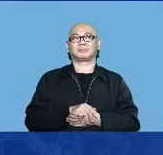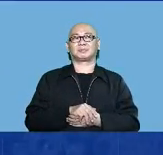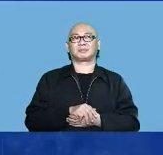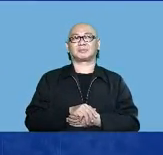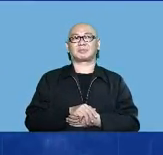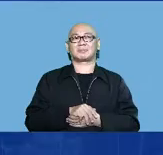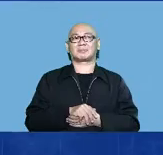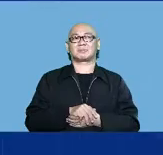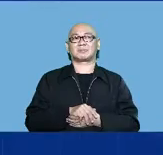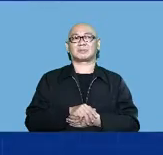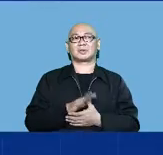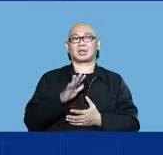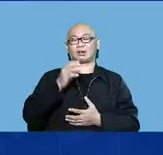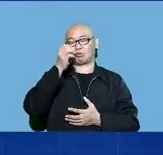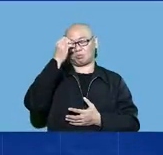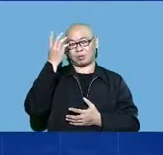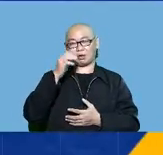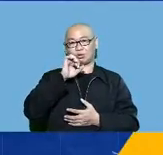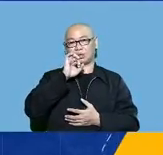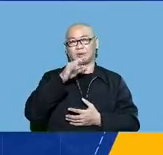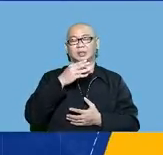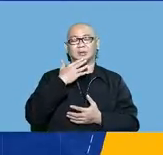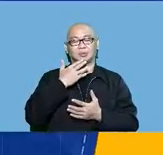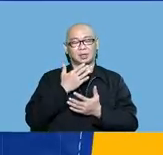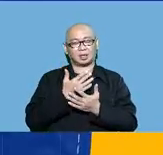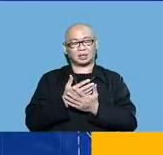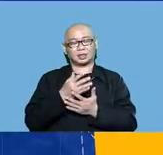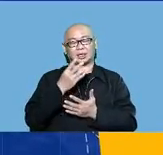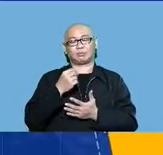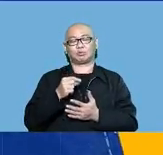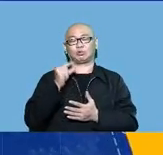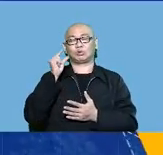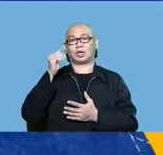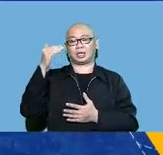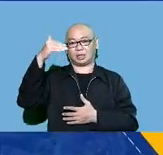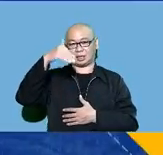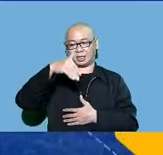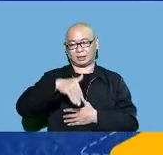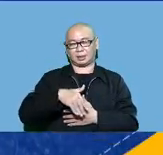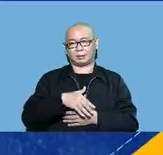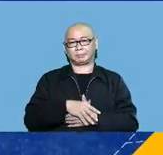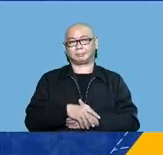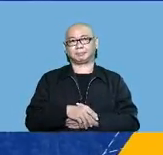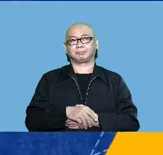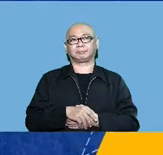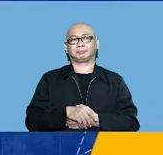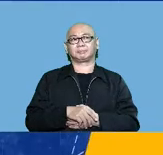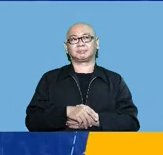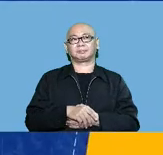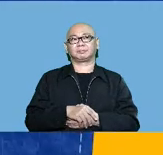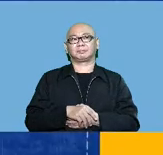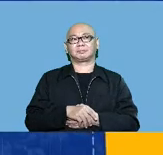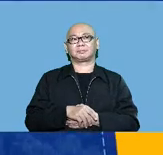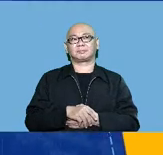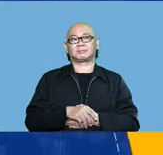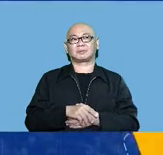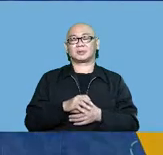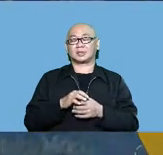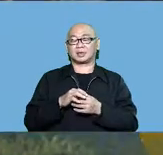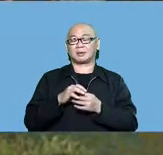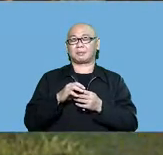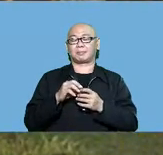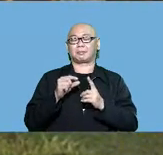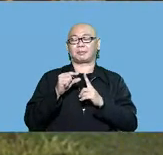Hadirin sekalian, tidak lupa saya mengucapkan terima kasih kepada tamu undangan yang hadir. Para mitra